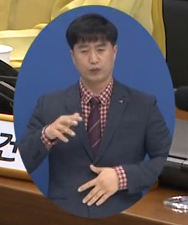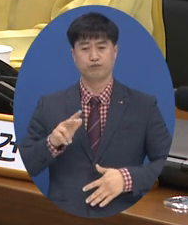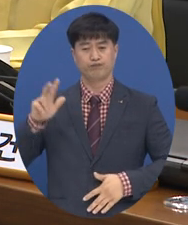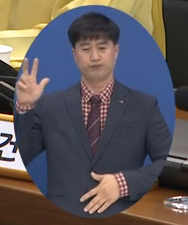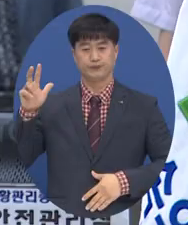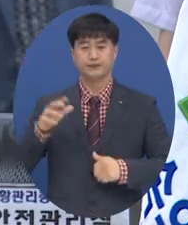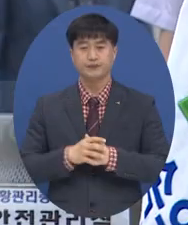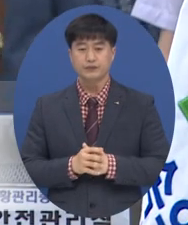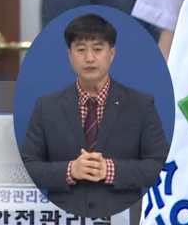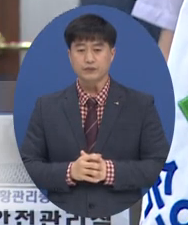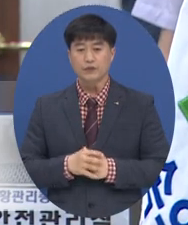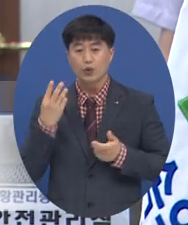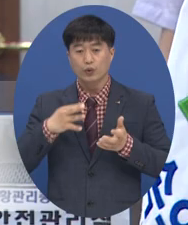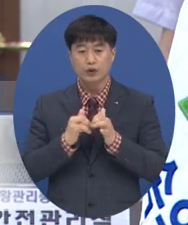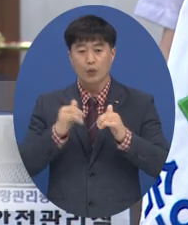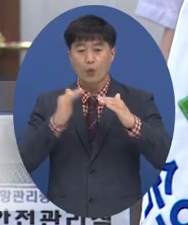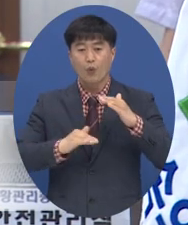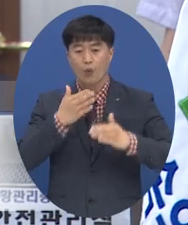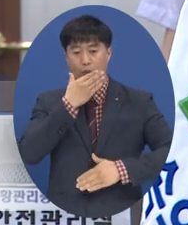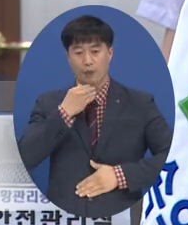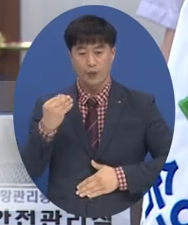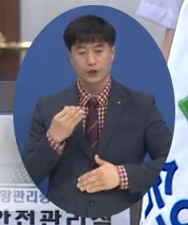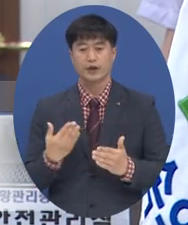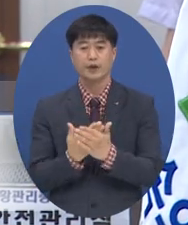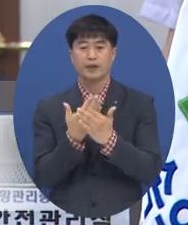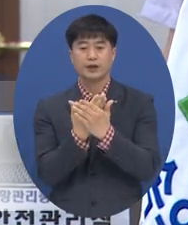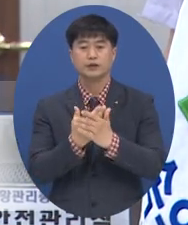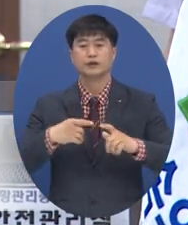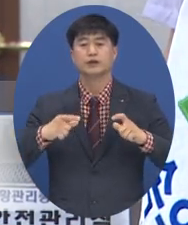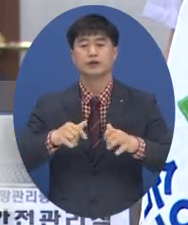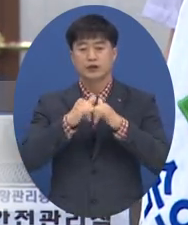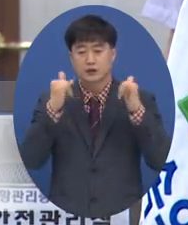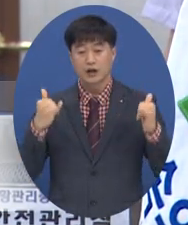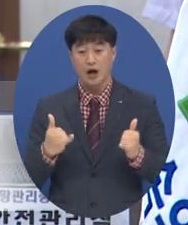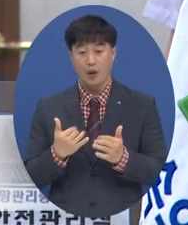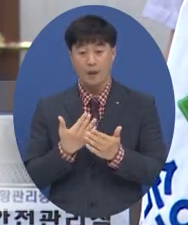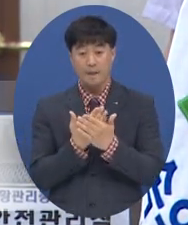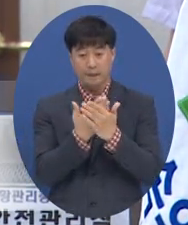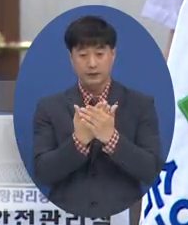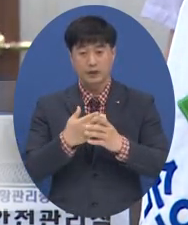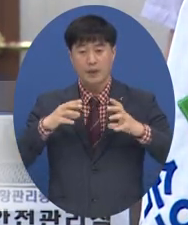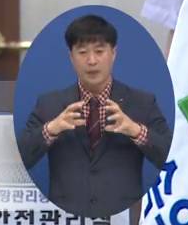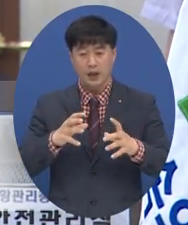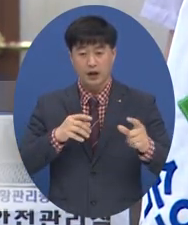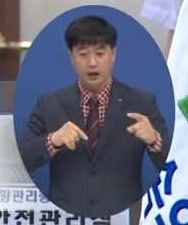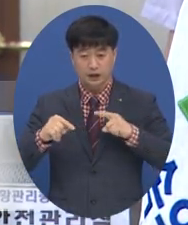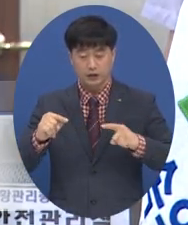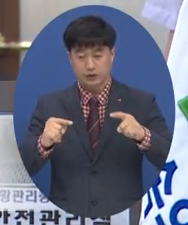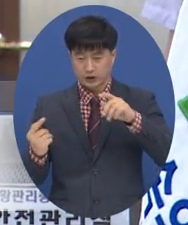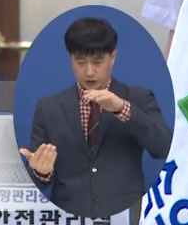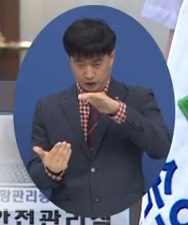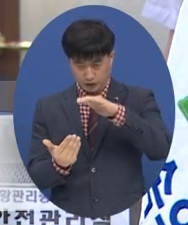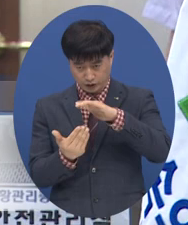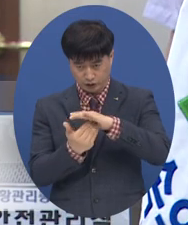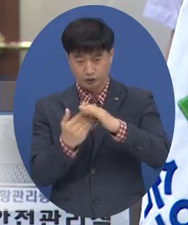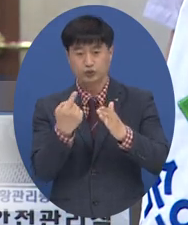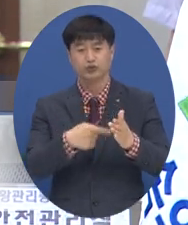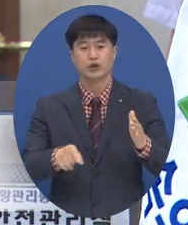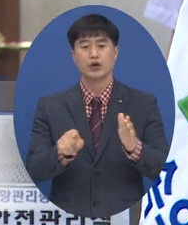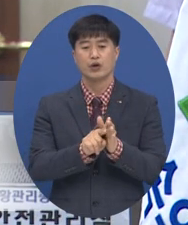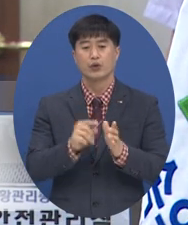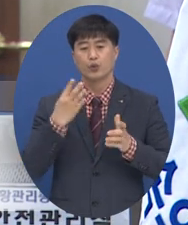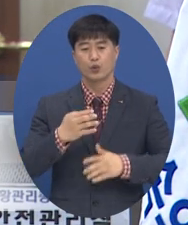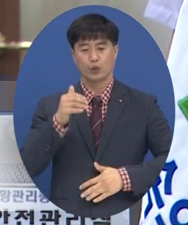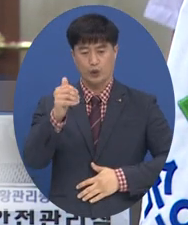했습니다. 도민의 공공 복리 증진 및 지역사회의 발전과 국가